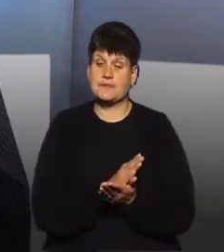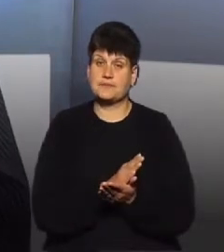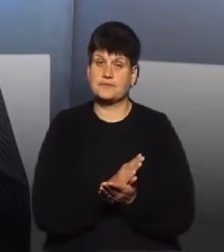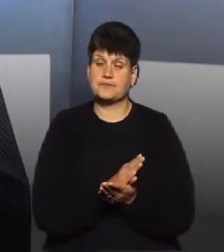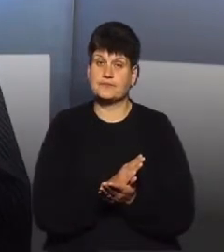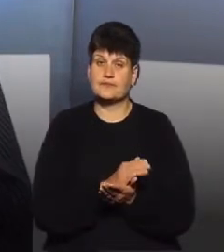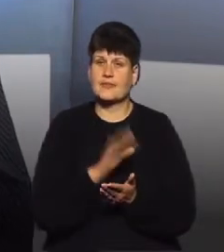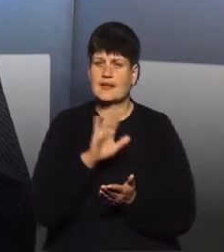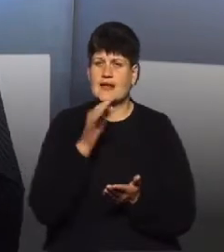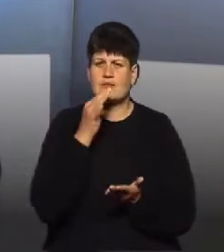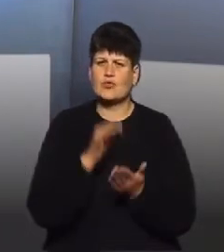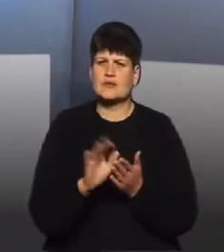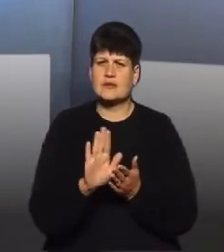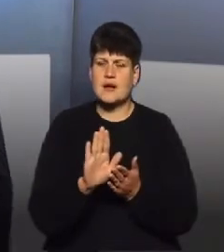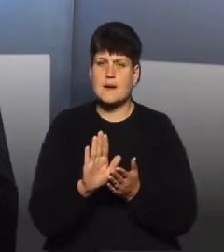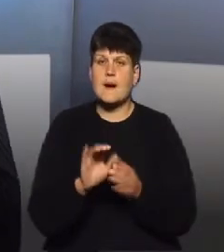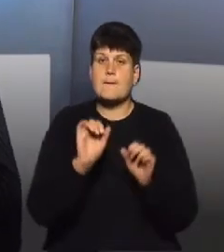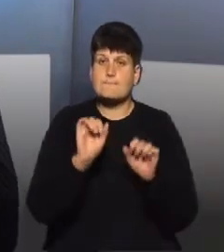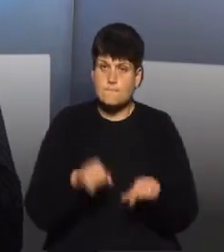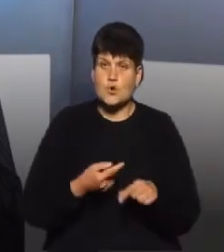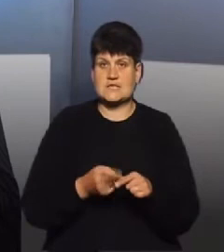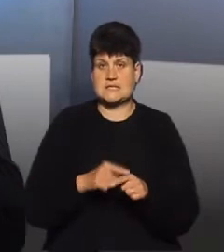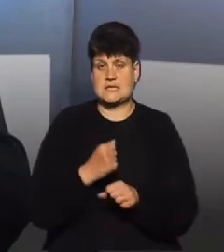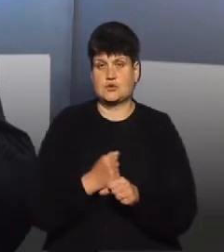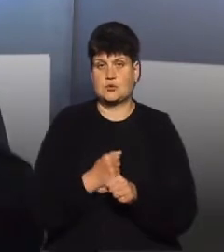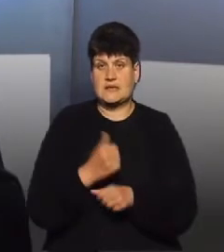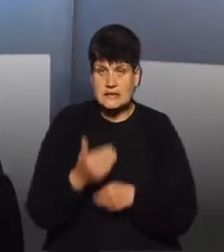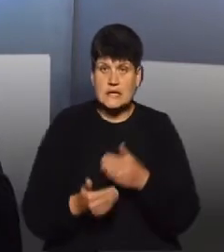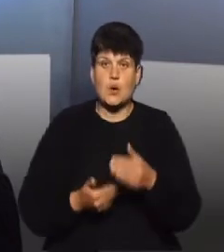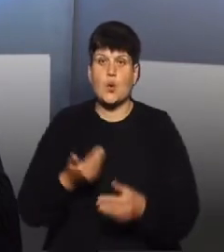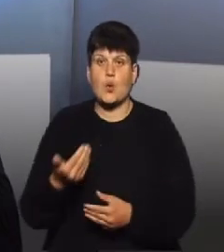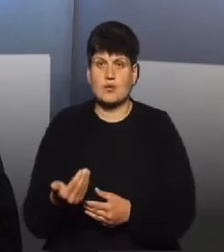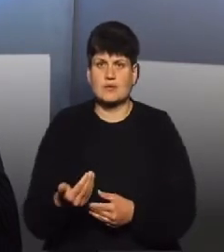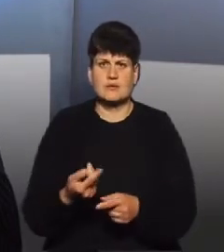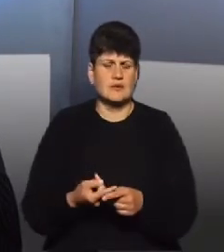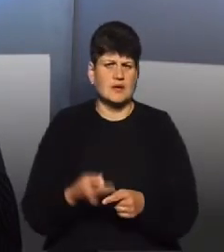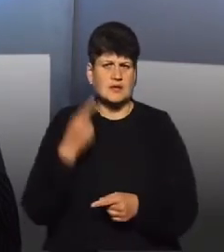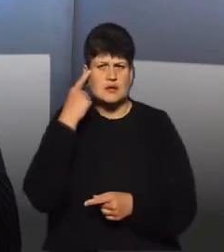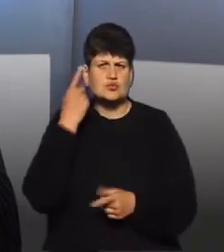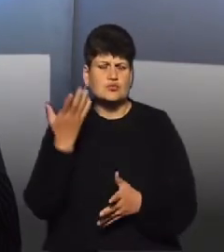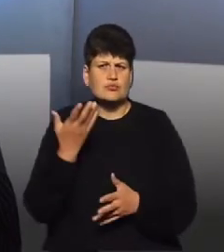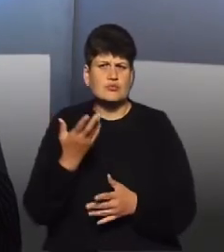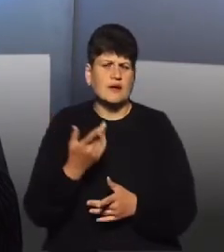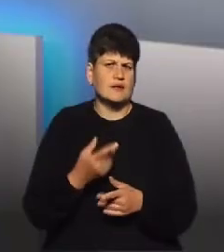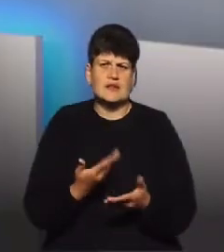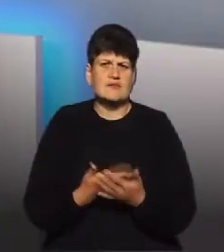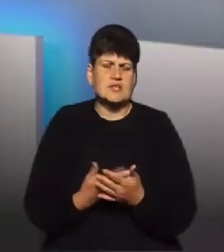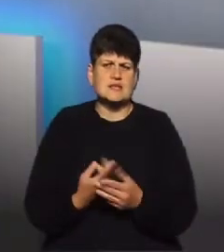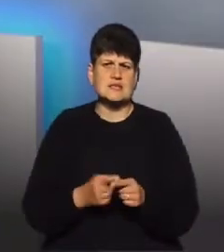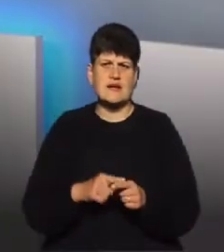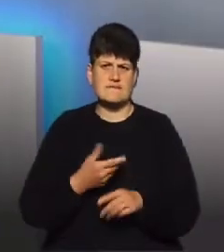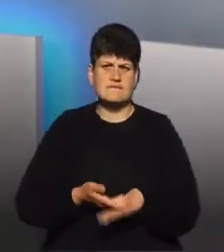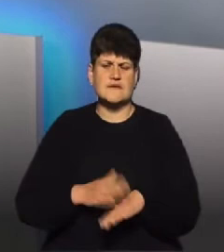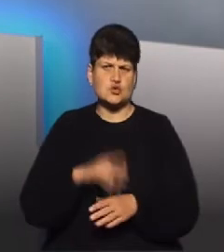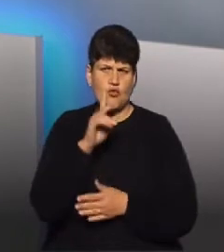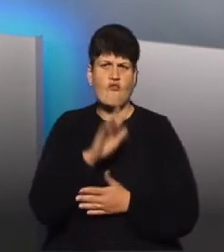невідповідальною, а може це зробити. І зробити крок, я думаю, невже це тяжко, вибачитись? Добре, я вас почув. Ми почули, що